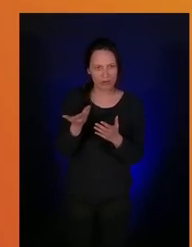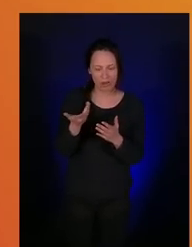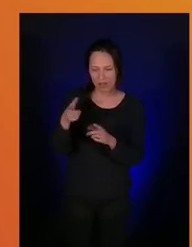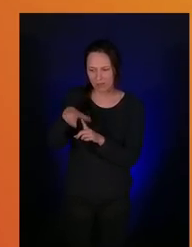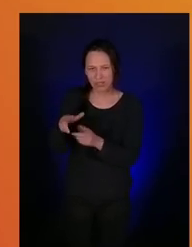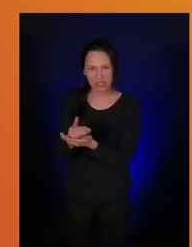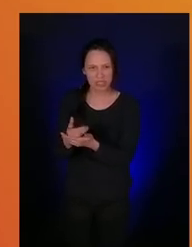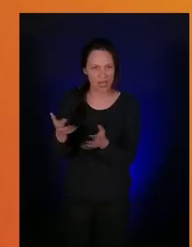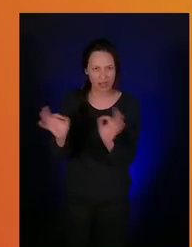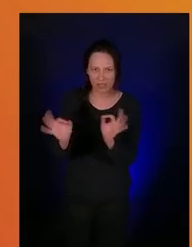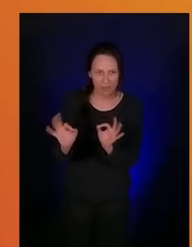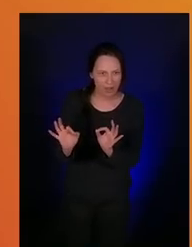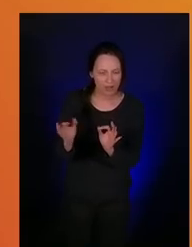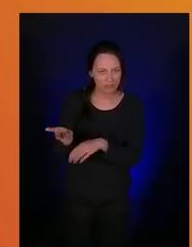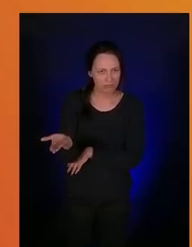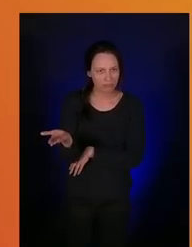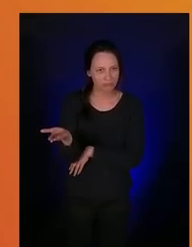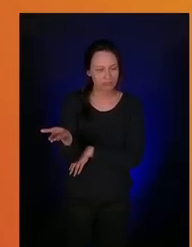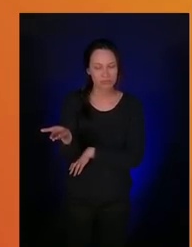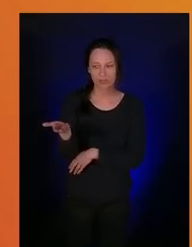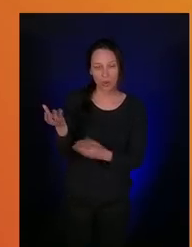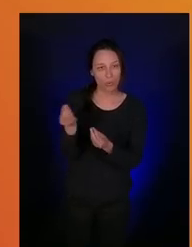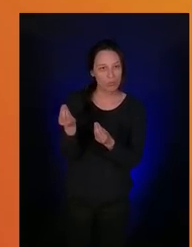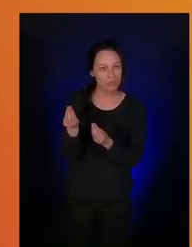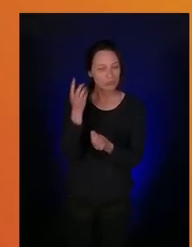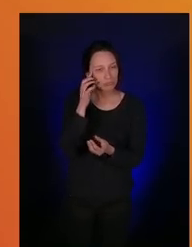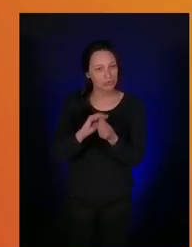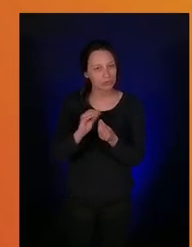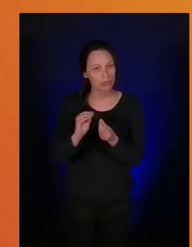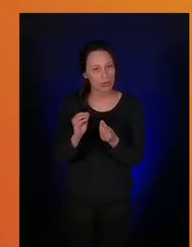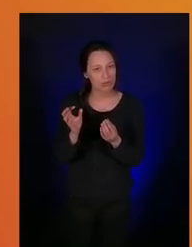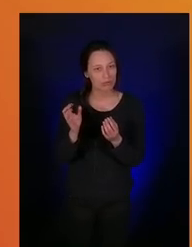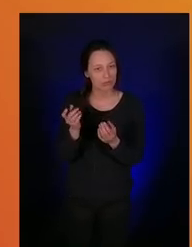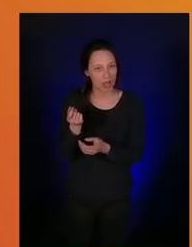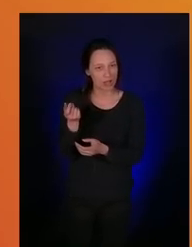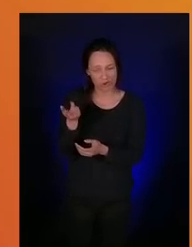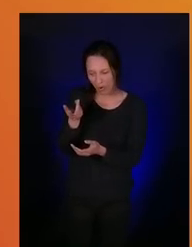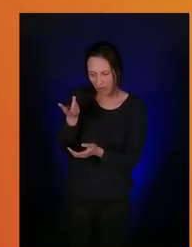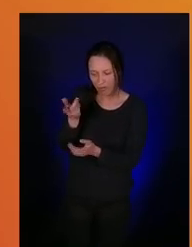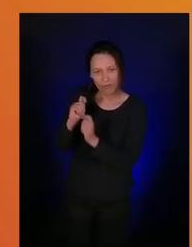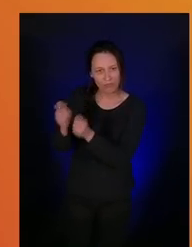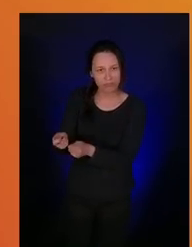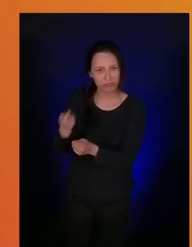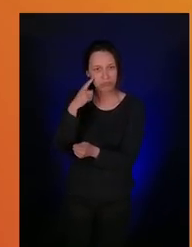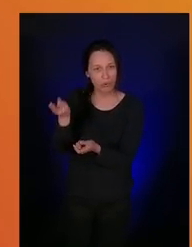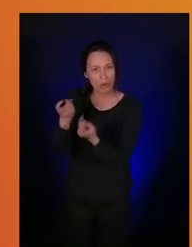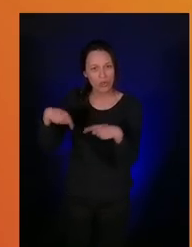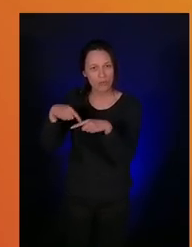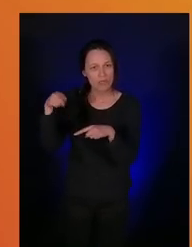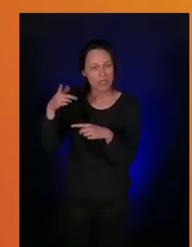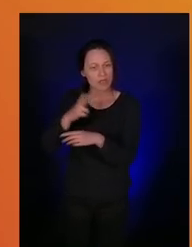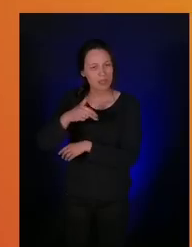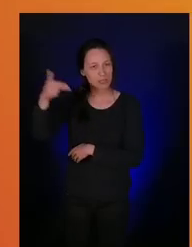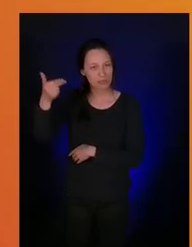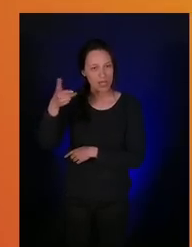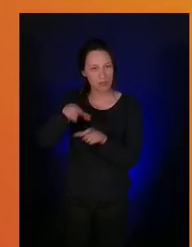salaire. On se demande quand même où sont en fait les moyens pour mettre un salaire pour le comité national des privés d'emploi précaires. On